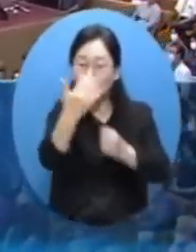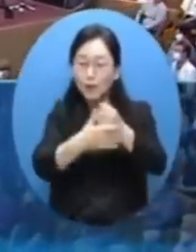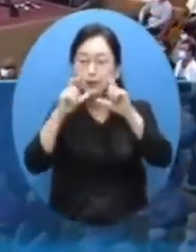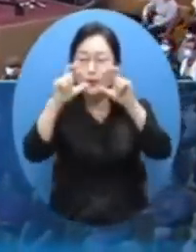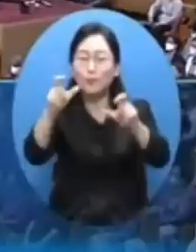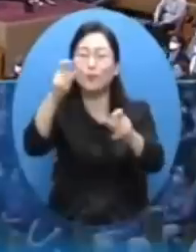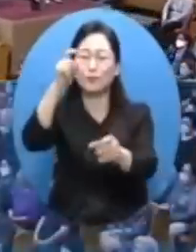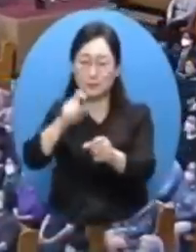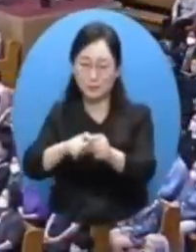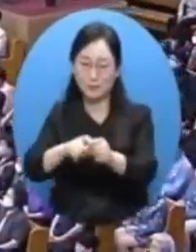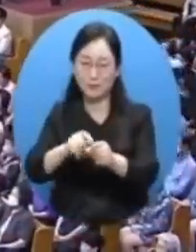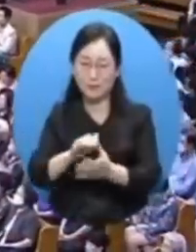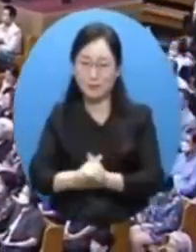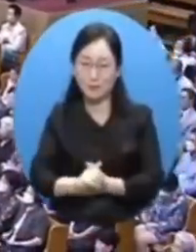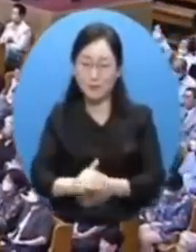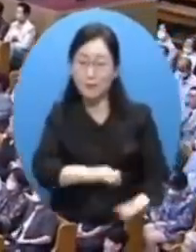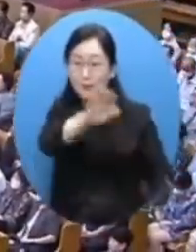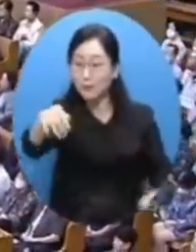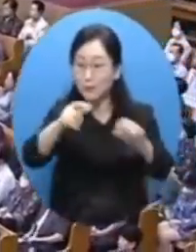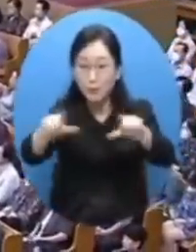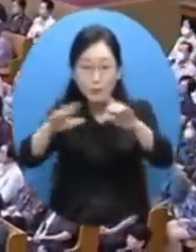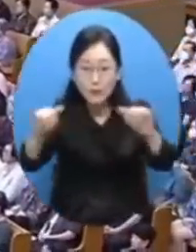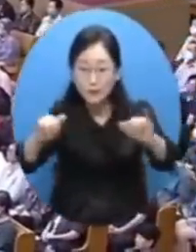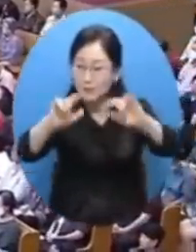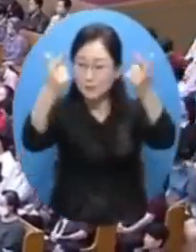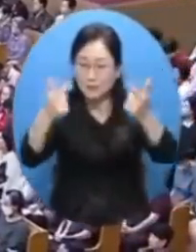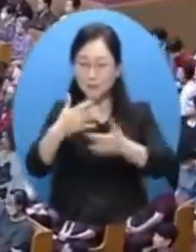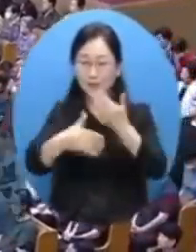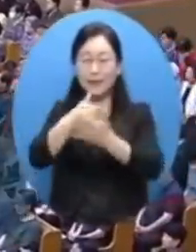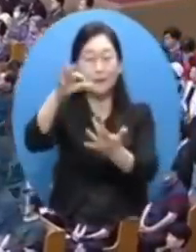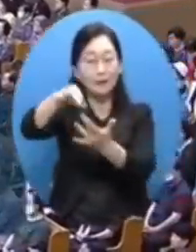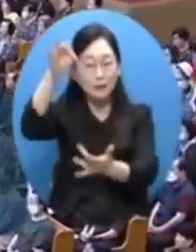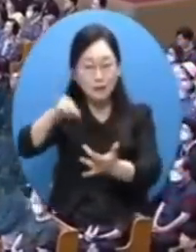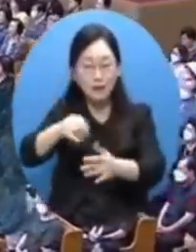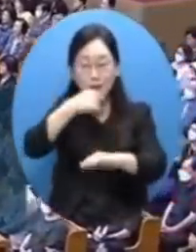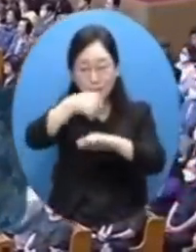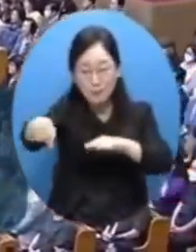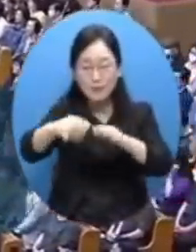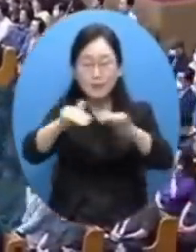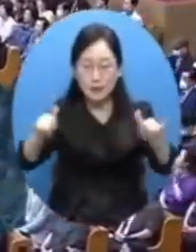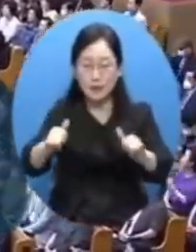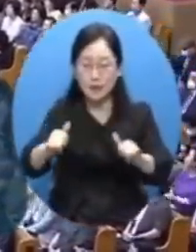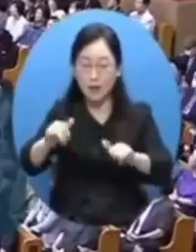하심이라. 우리 보통 사람이 아니라 하나님의 택하신 족속이요